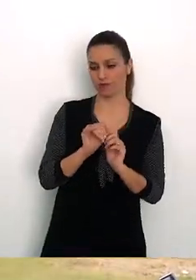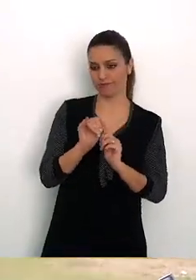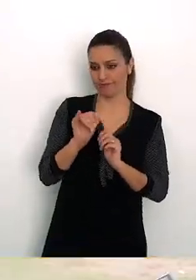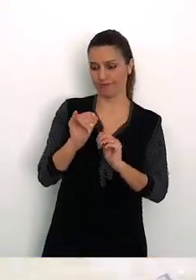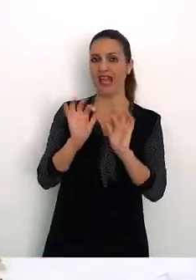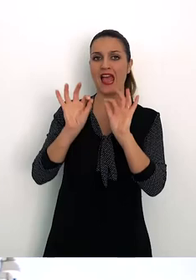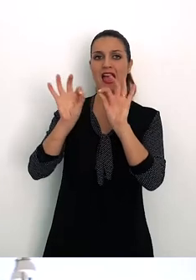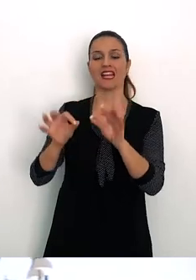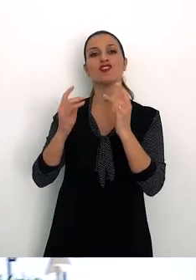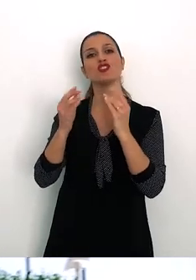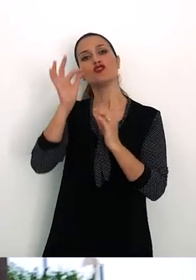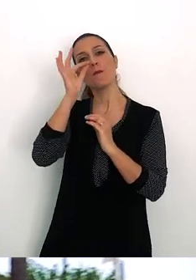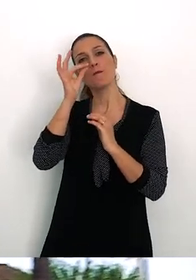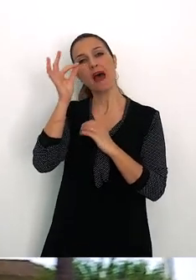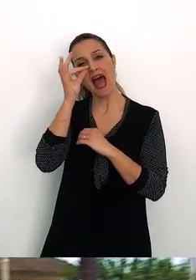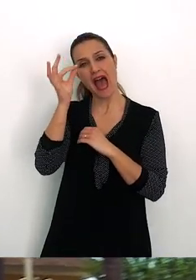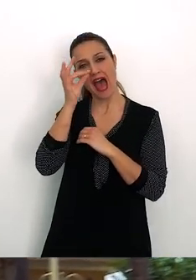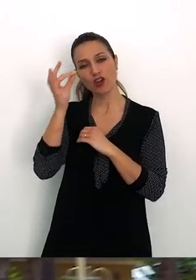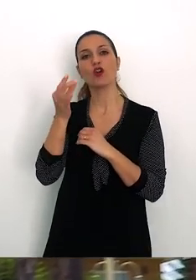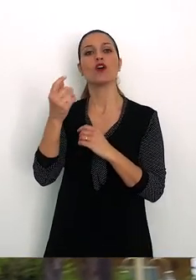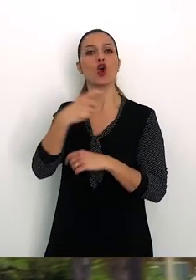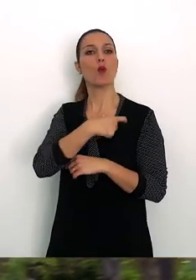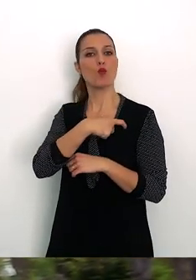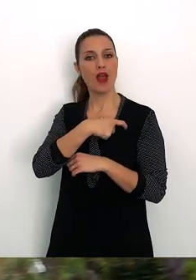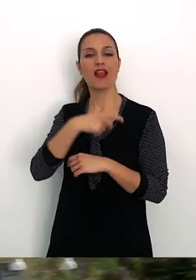Allontanandosi dal centro storico si raggiunge lo stupendo parco